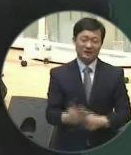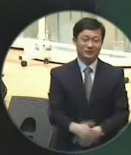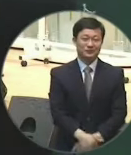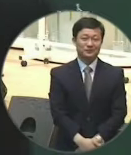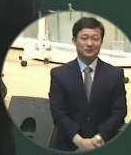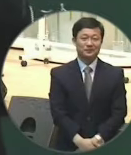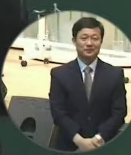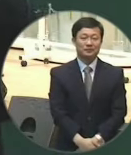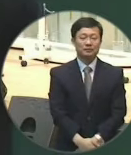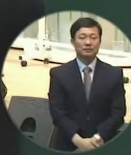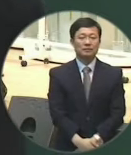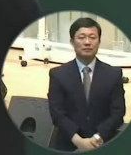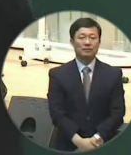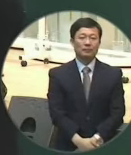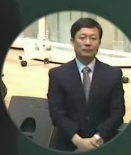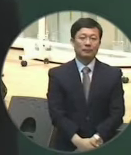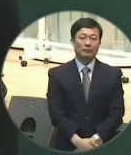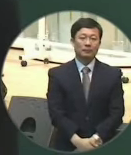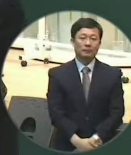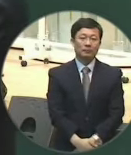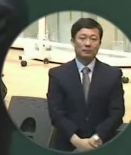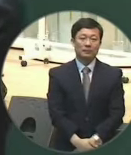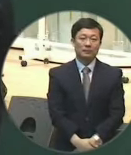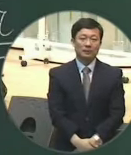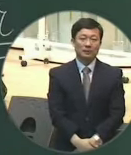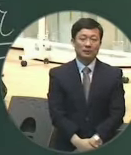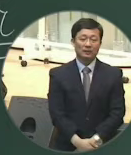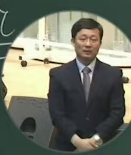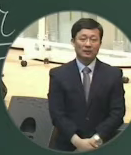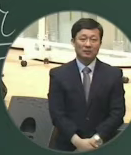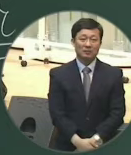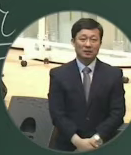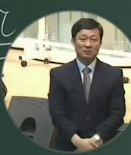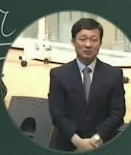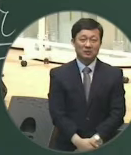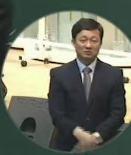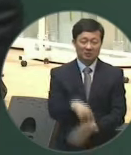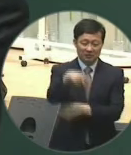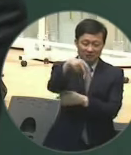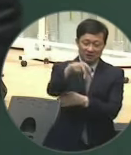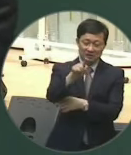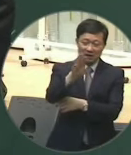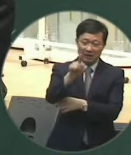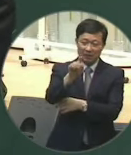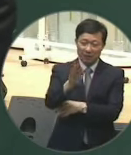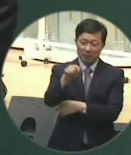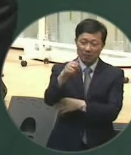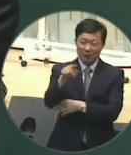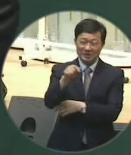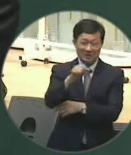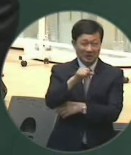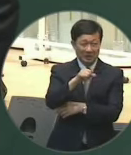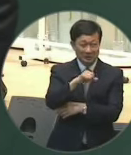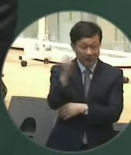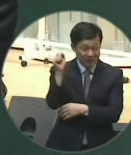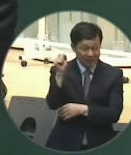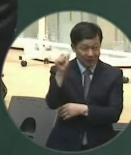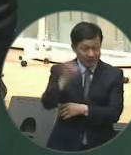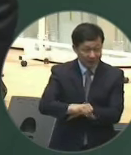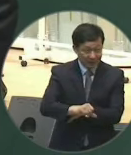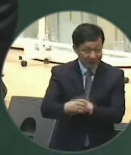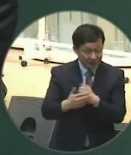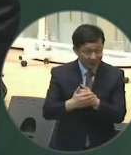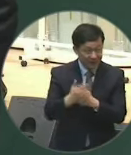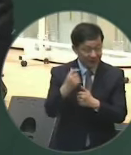they're frustrated because they don't get into Harvard. University? 제가 사법고시를 패스 안 했기 때문에 정신 돌아간 게 아니에요. This person didn't get to pass the bar exam. Is that why